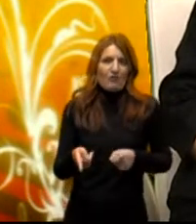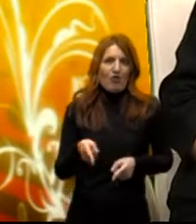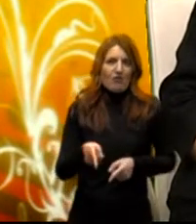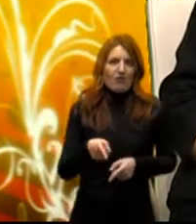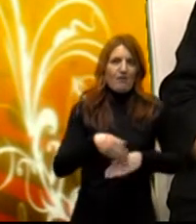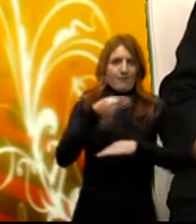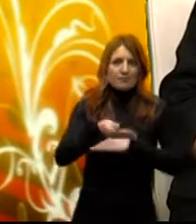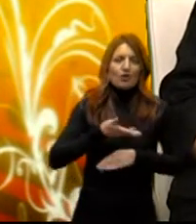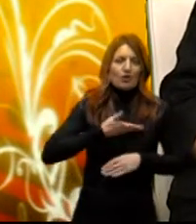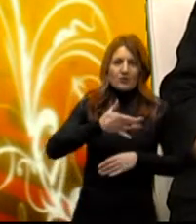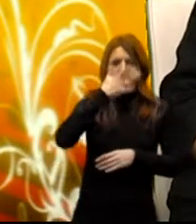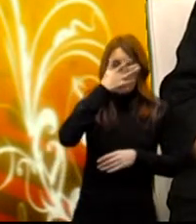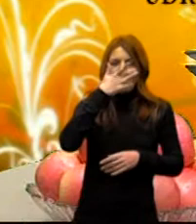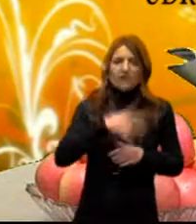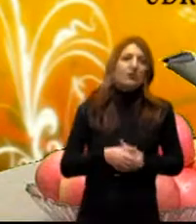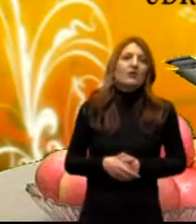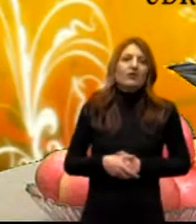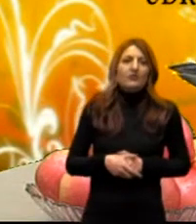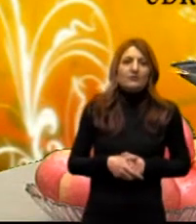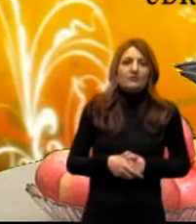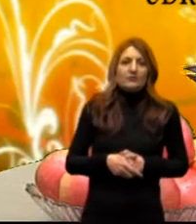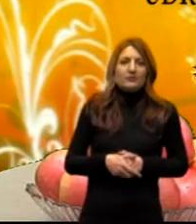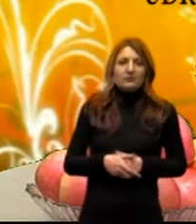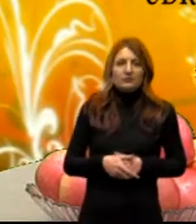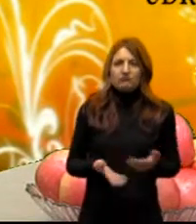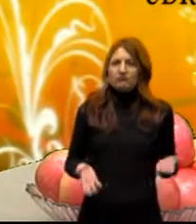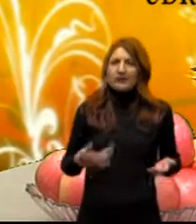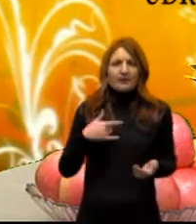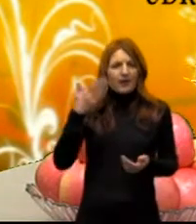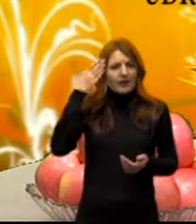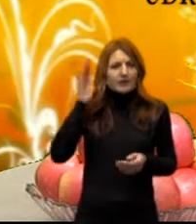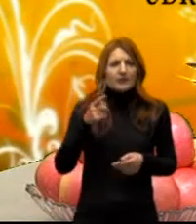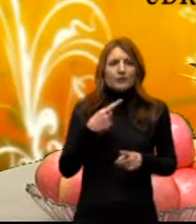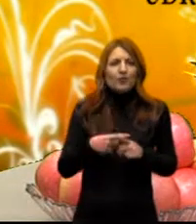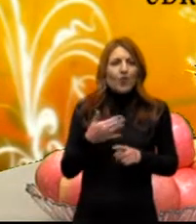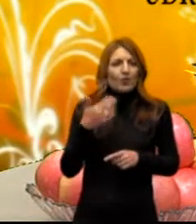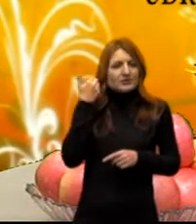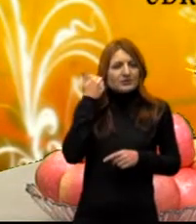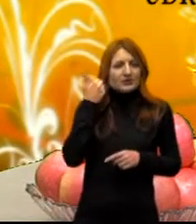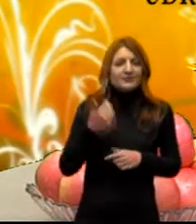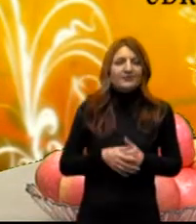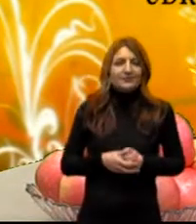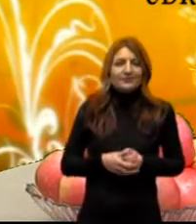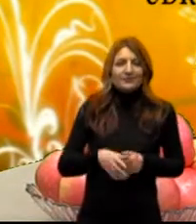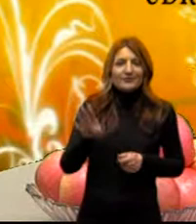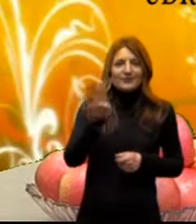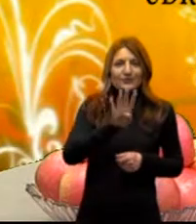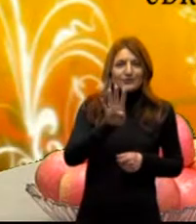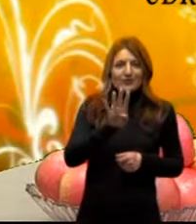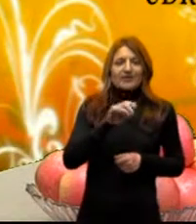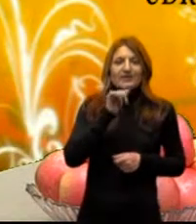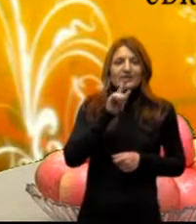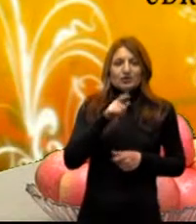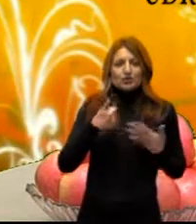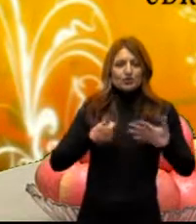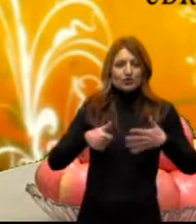glavobolje. Mi ćemo skoro, ja ne znam točno koliko je sati kad bi mi vi kazali. 4:16 minuta.